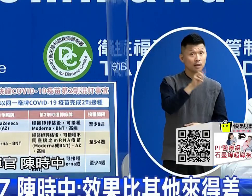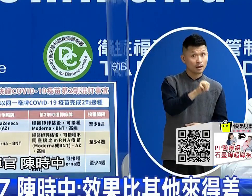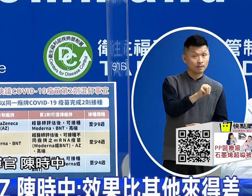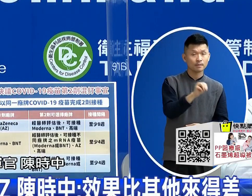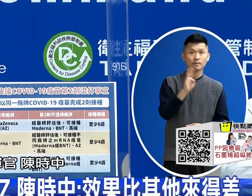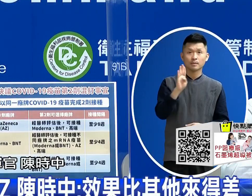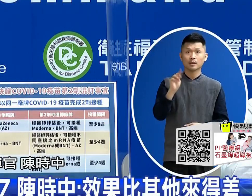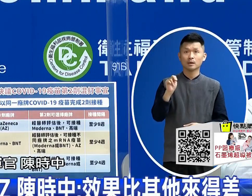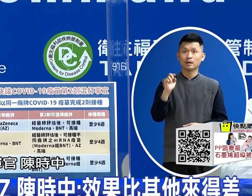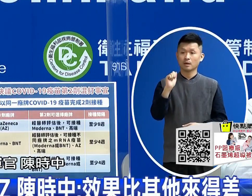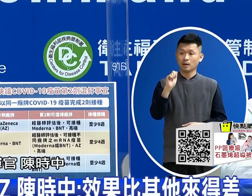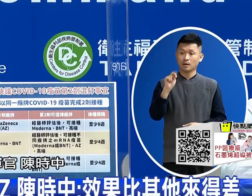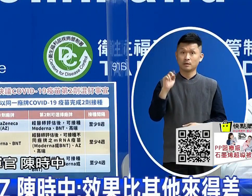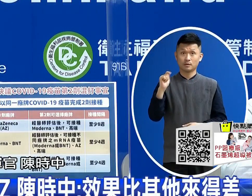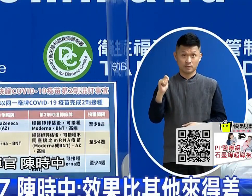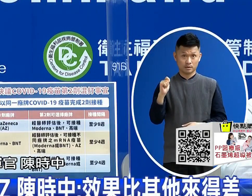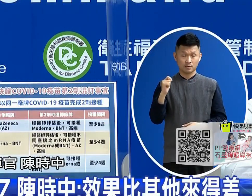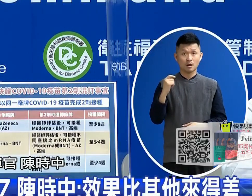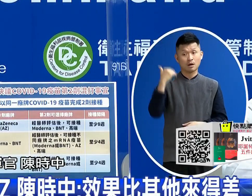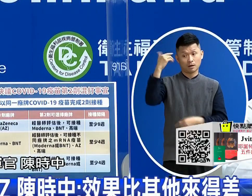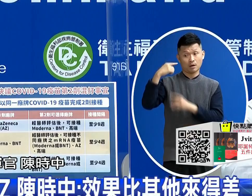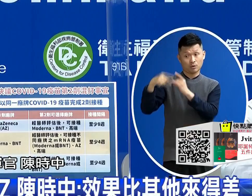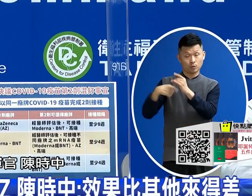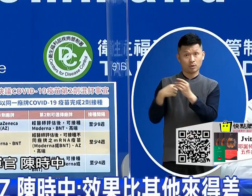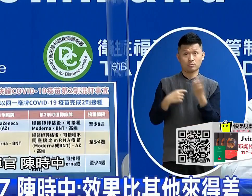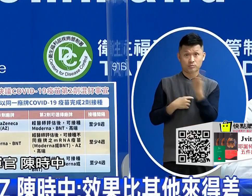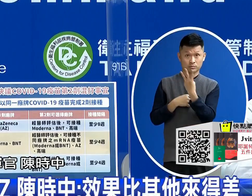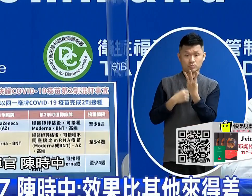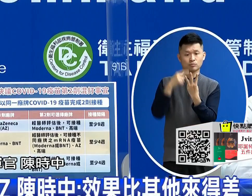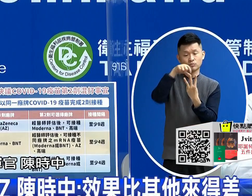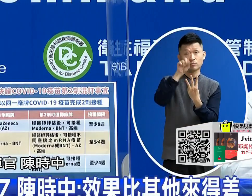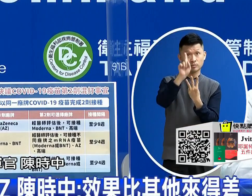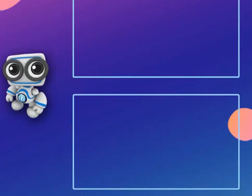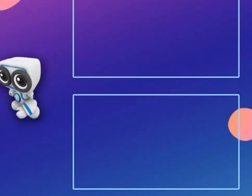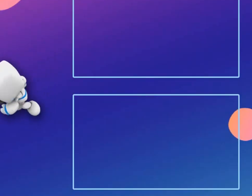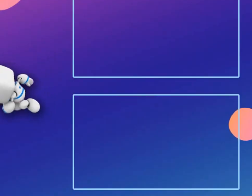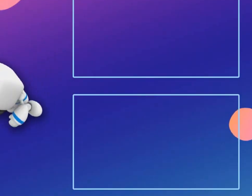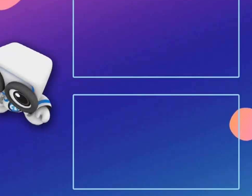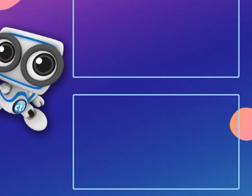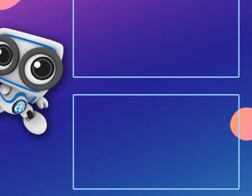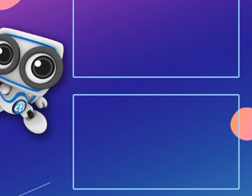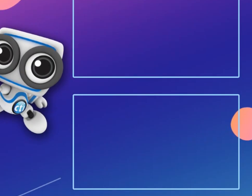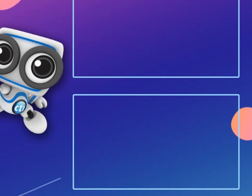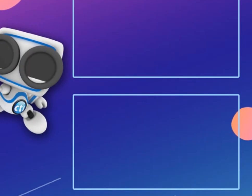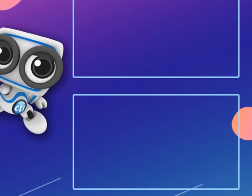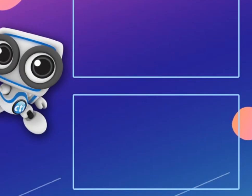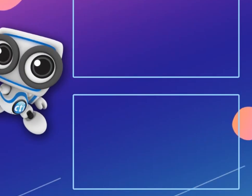BNT AG 高端，那间隔只要4周。